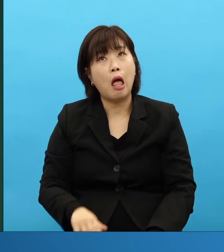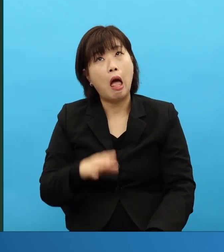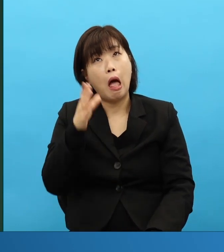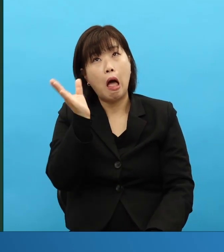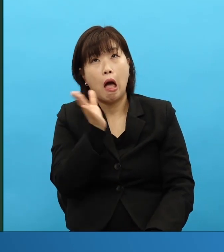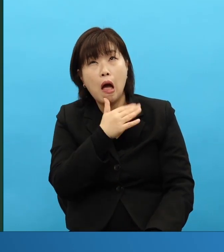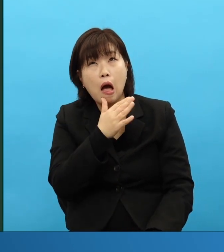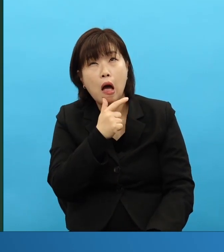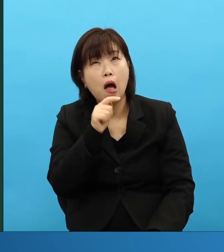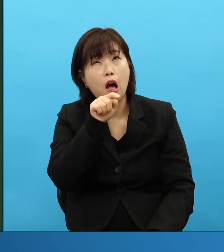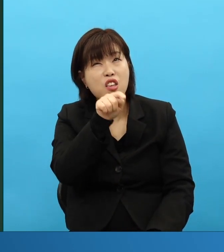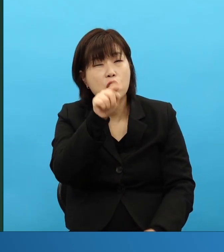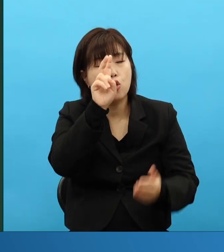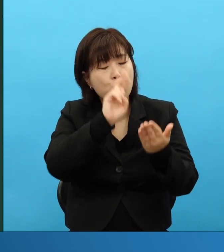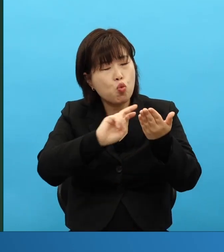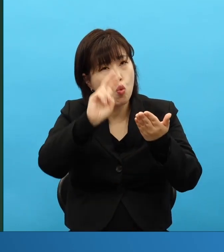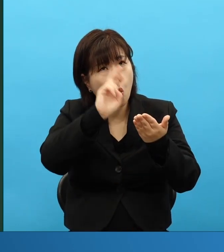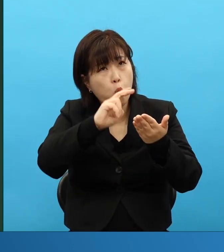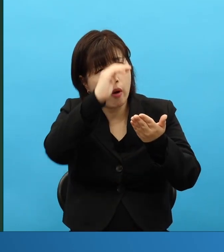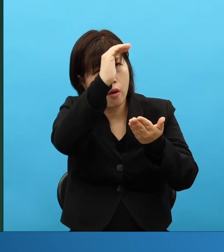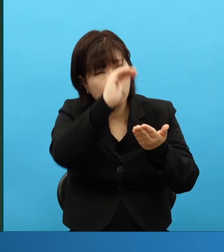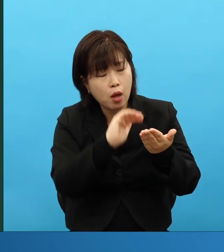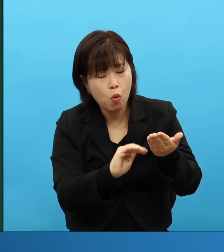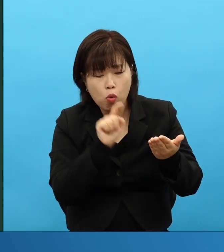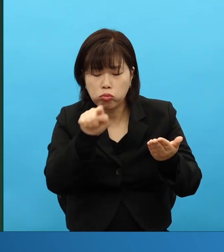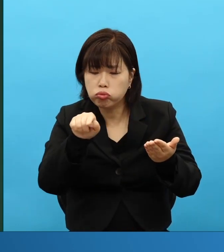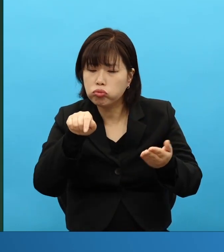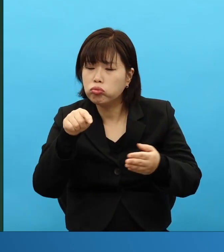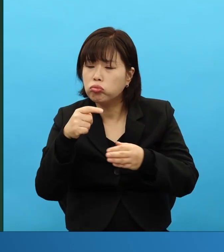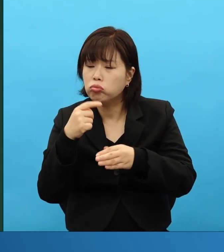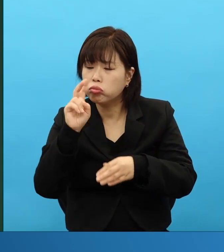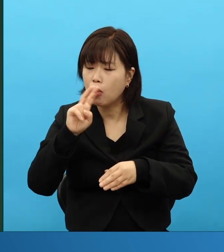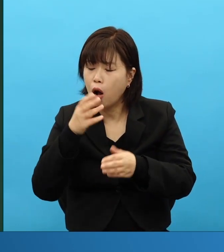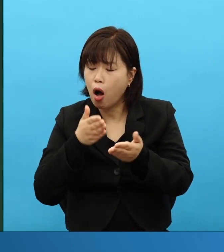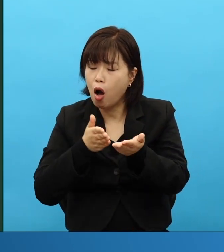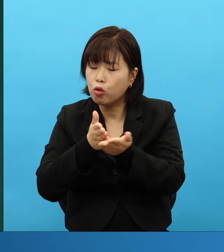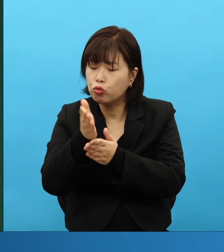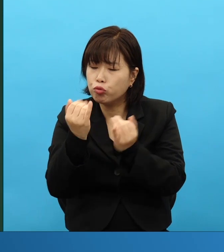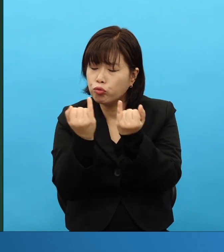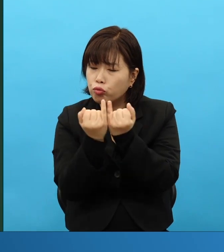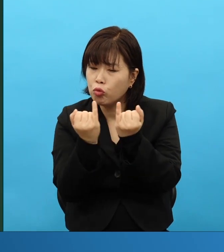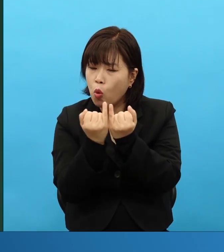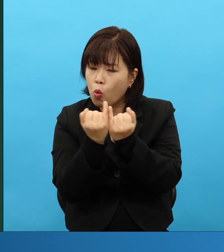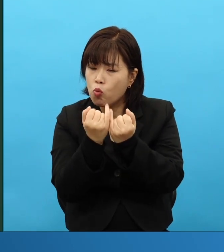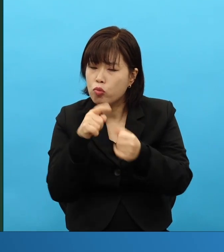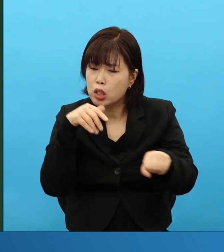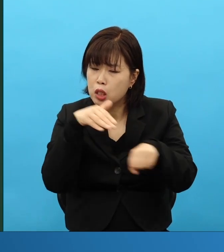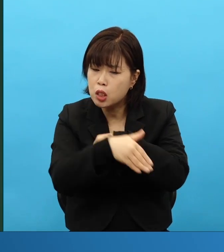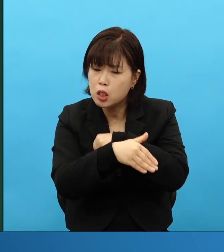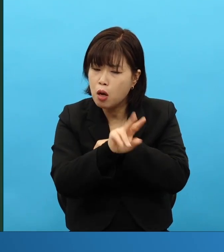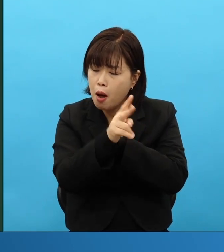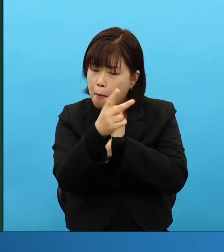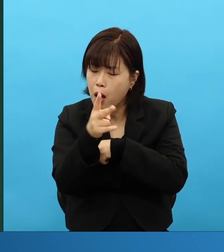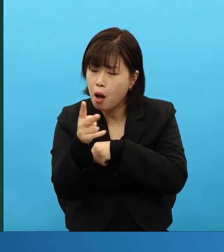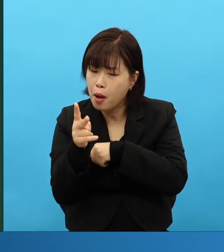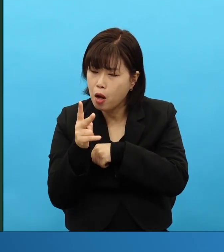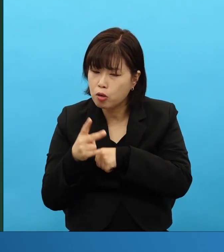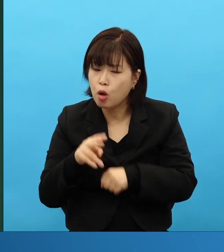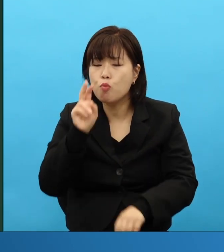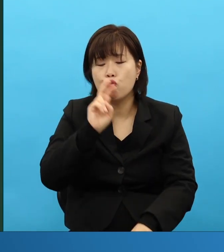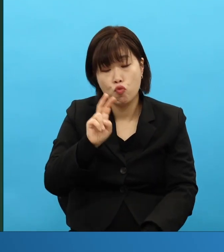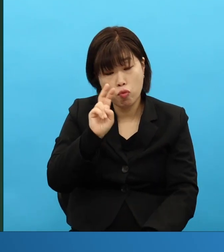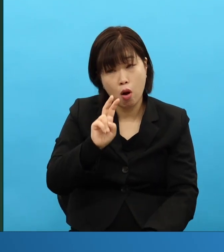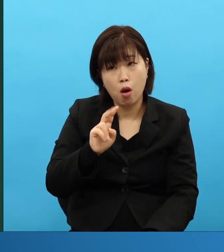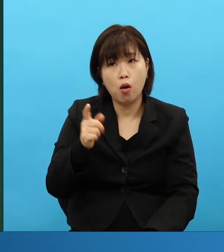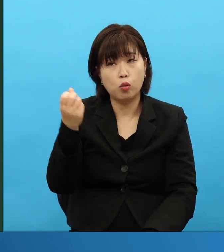불렀구나. Oh, this song was portrayed by this artist this way. 아, 이 노래를 저 가수는 어떤 장르로 불렀구나. And